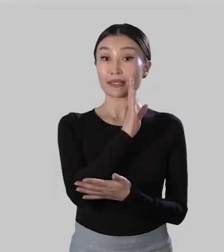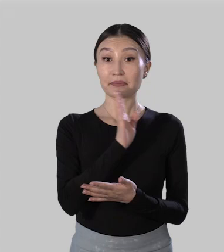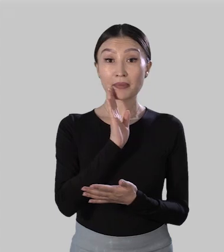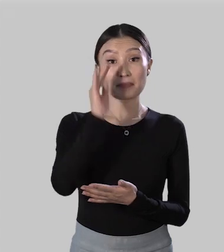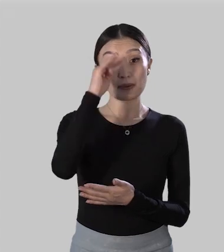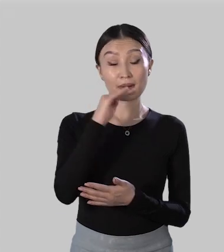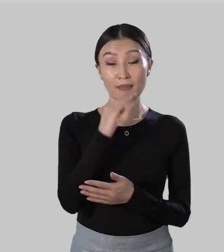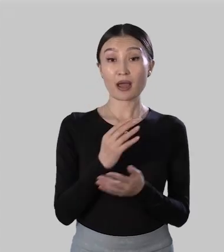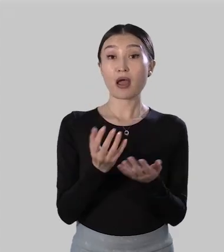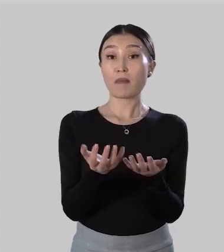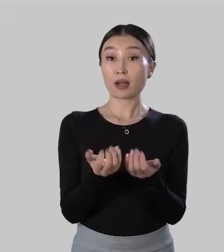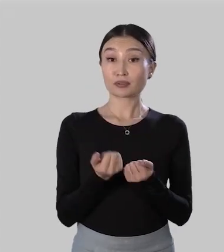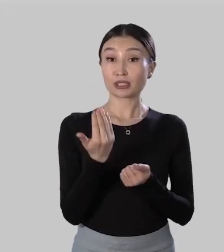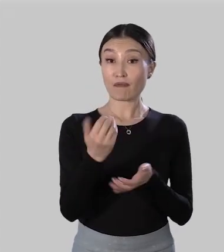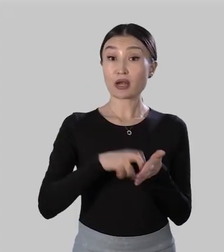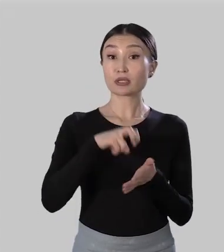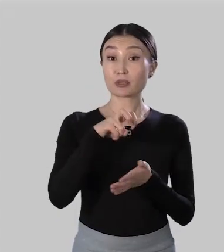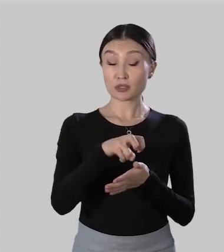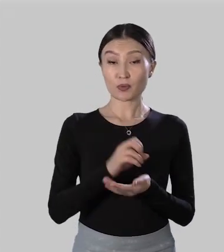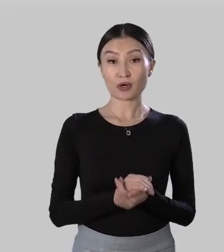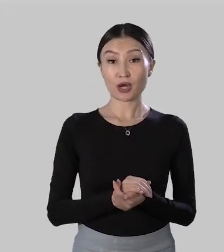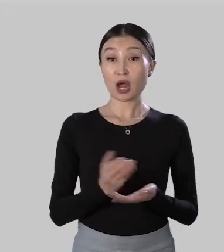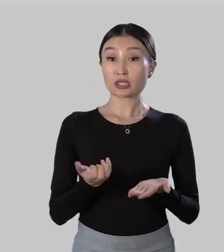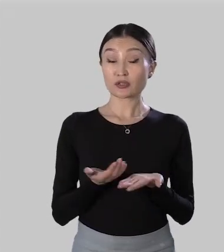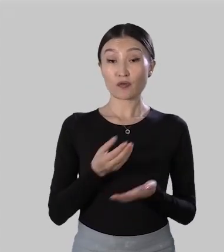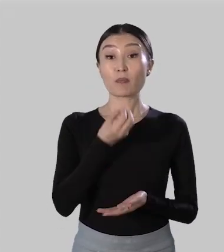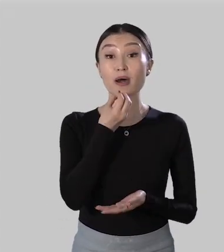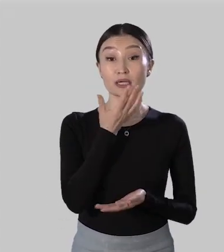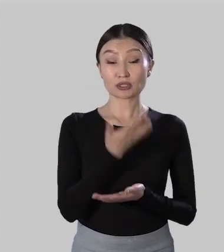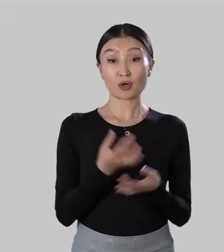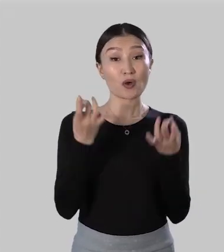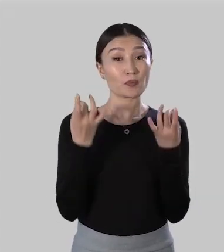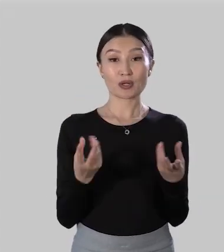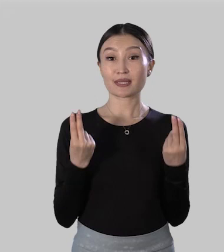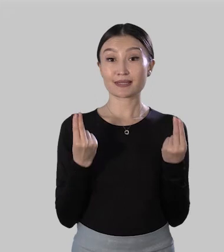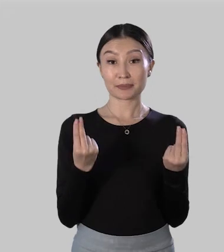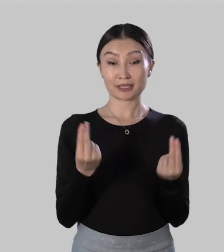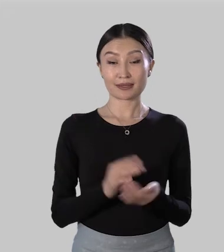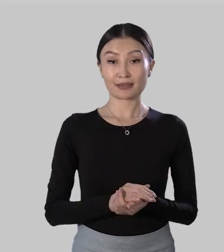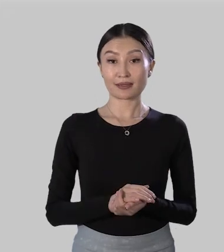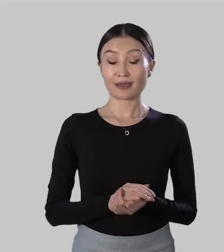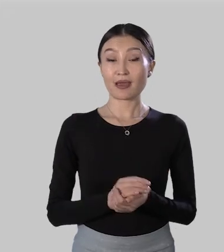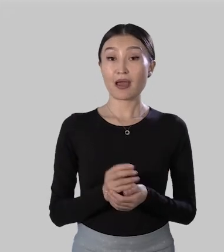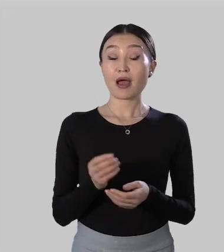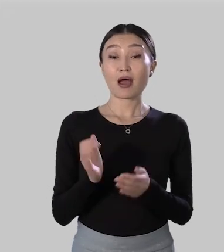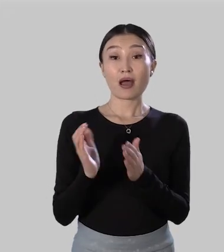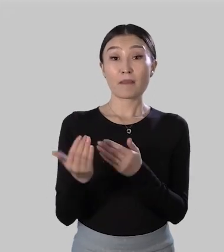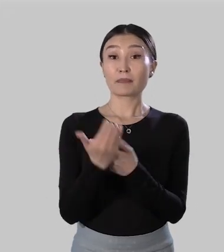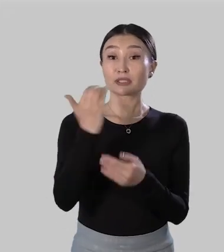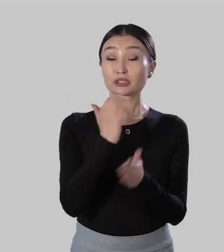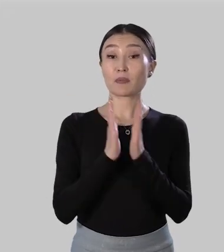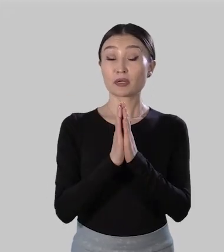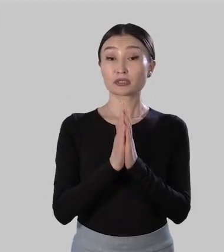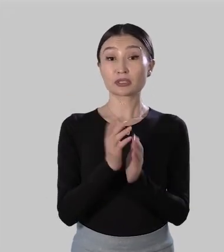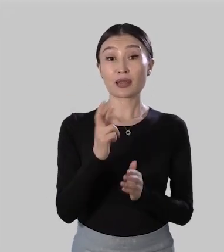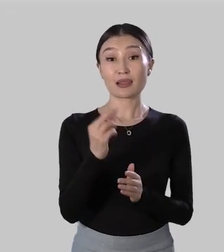Дорогие мама и папа, получили ваше письмо. Живем мы хорошо, просто замечательно. Пришлите,